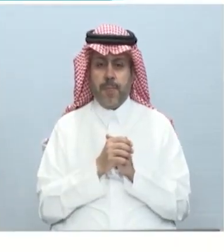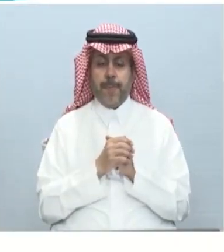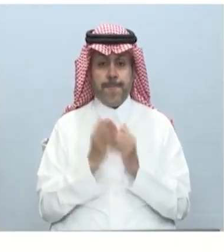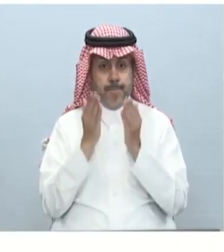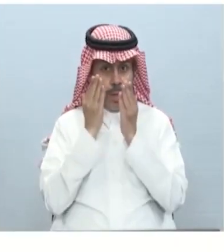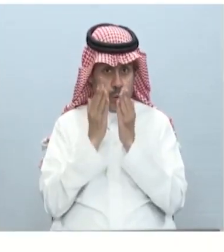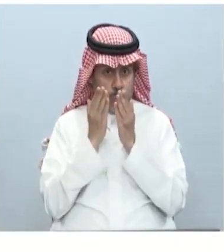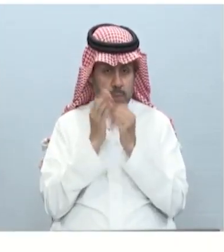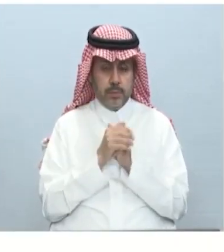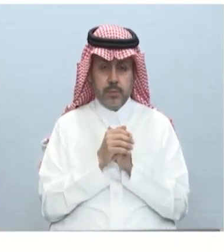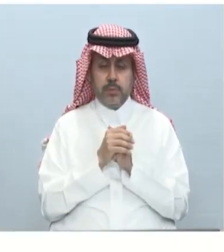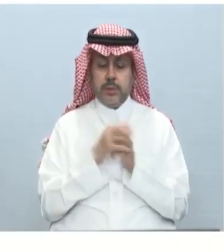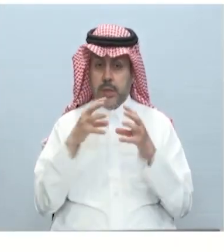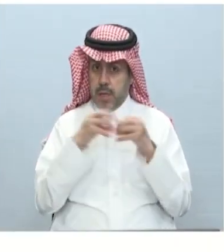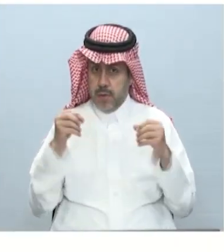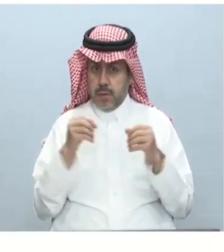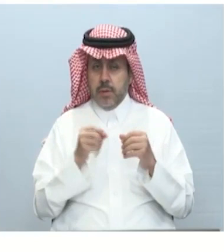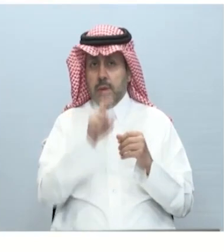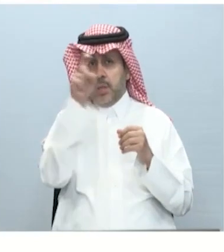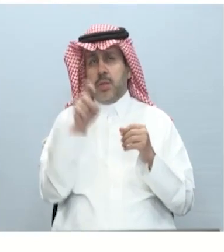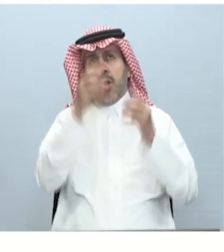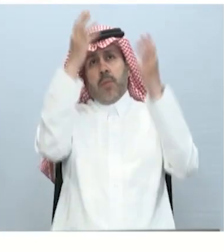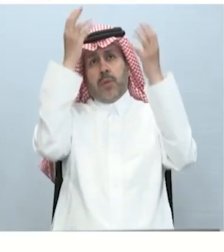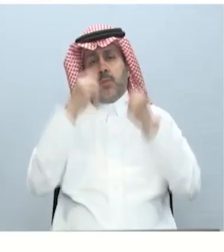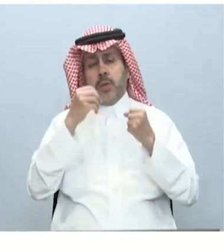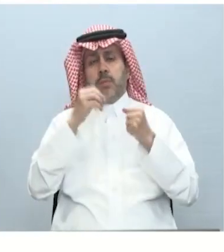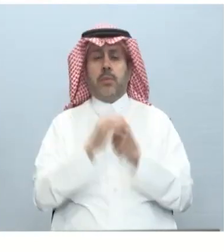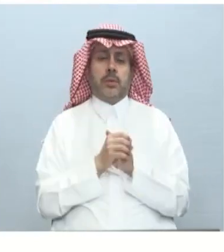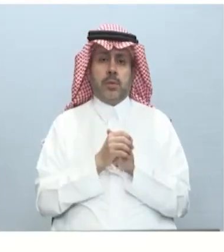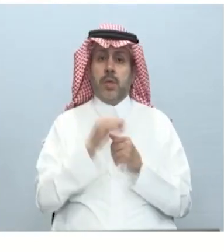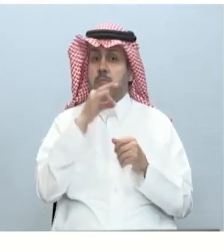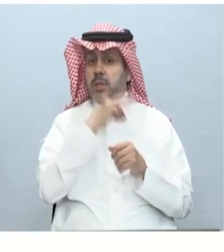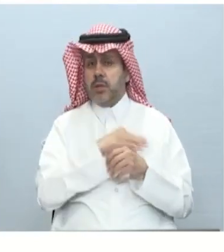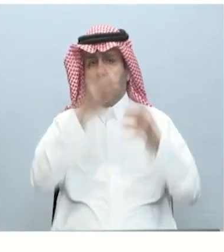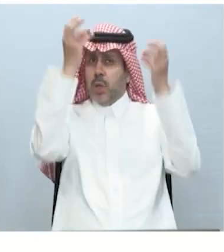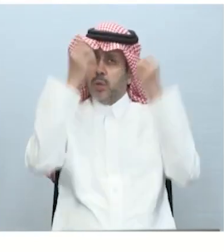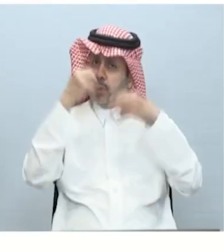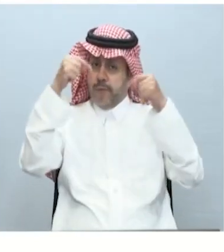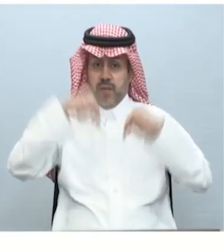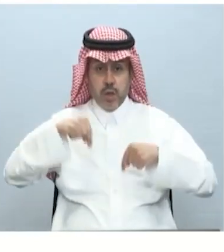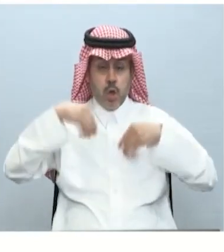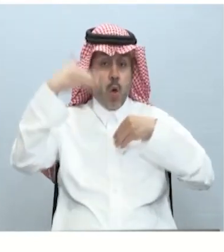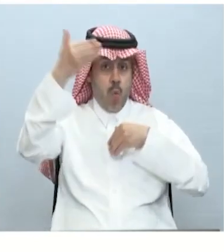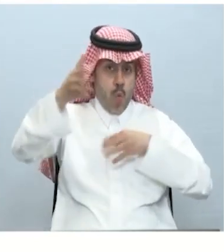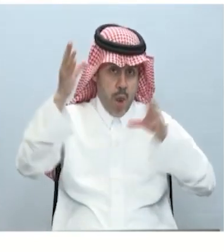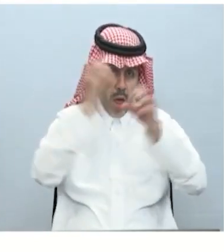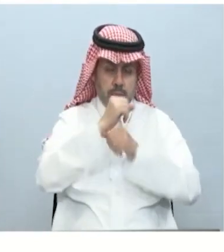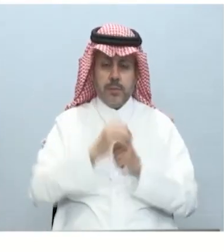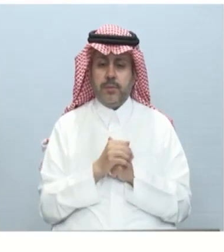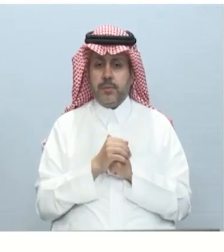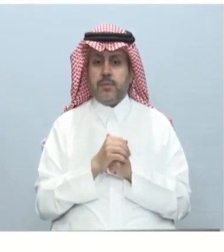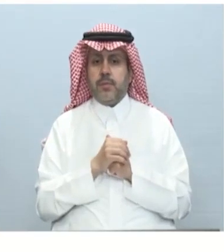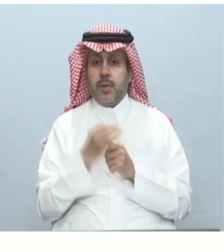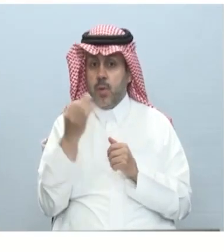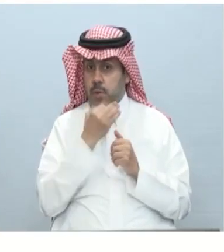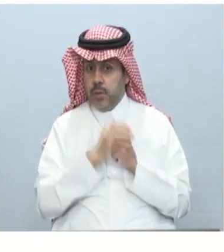الدعاء اصطلاحا ان يسال العبد ربه كلما يحتاجه وينتفع به من امور الدنيا والاخره وقلنا لكم